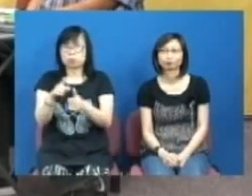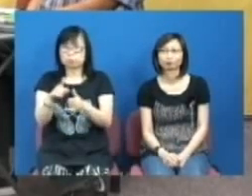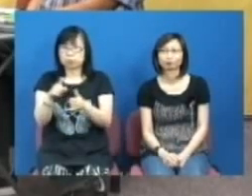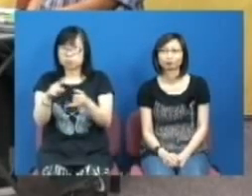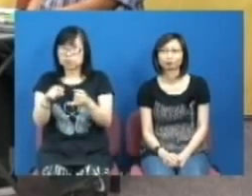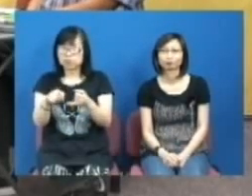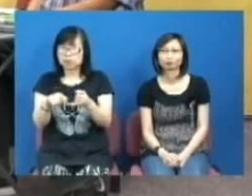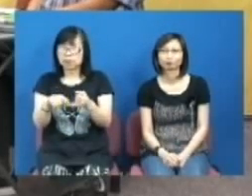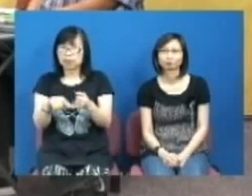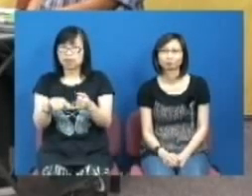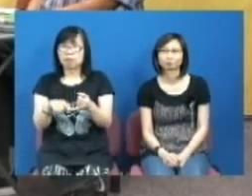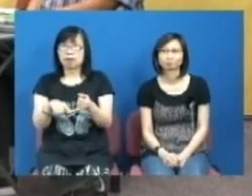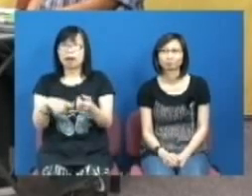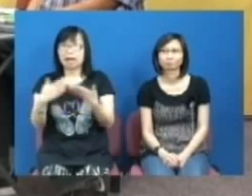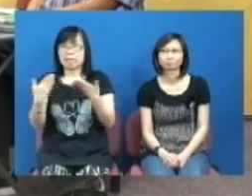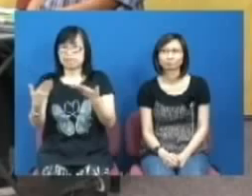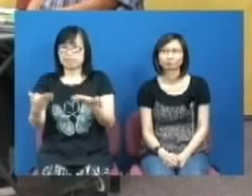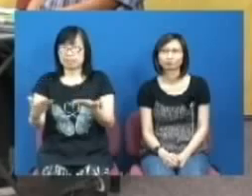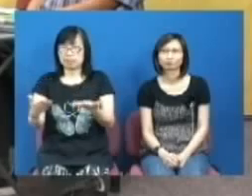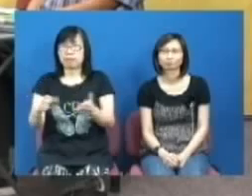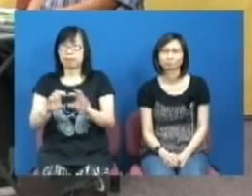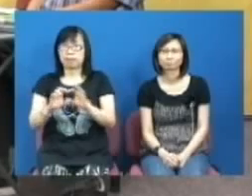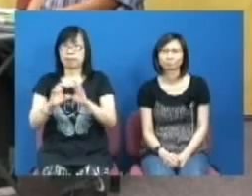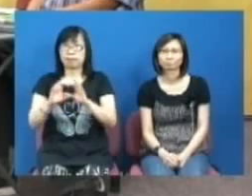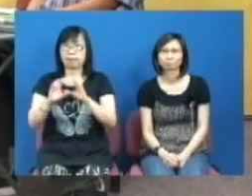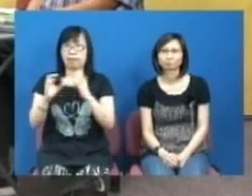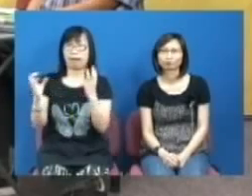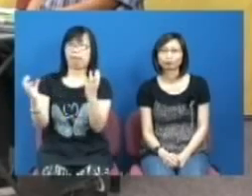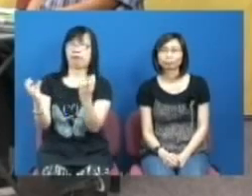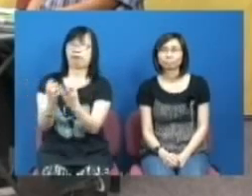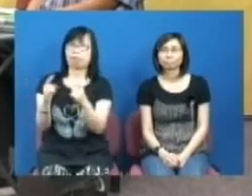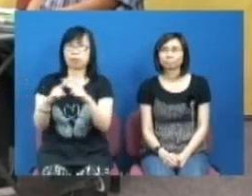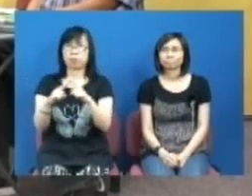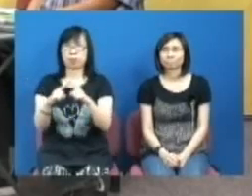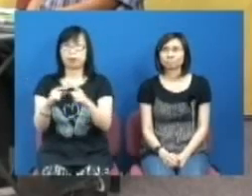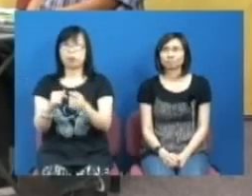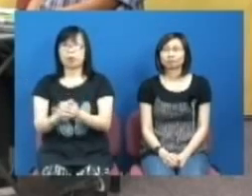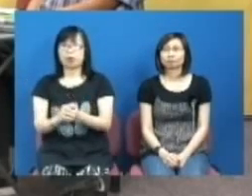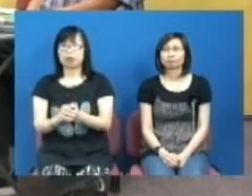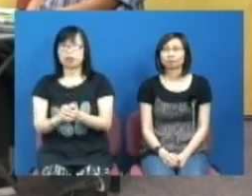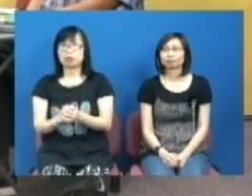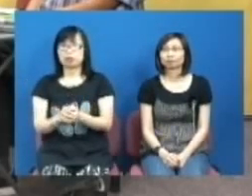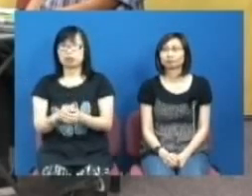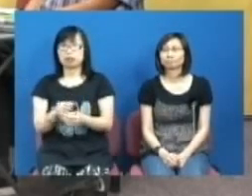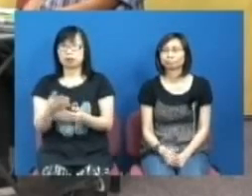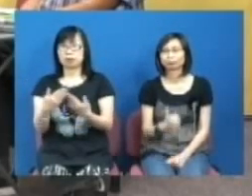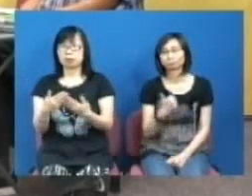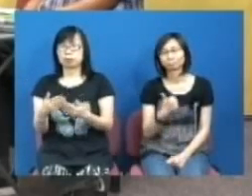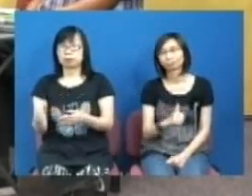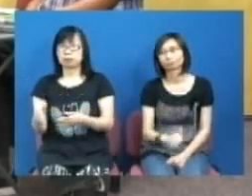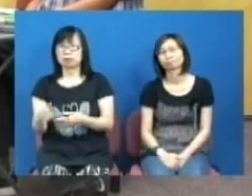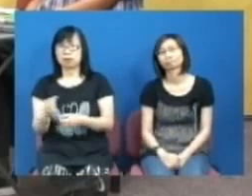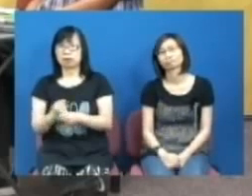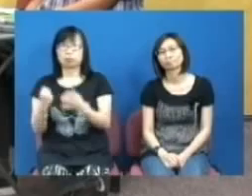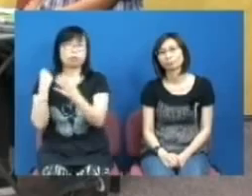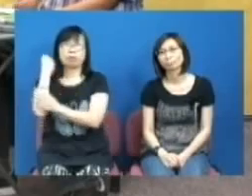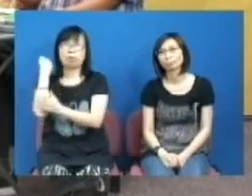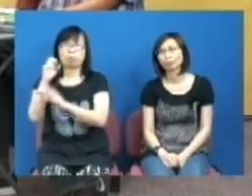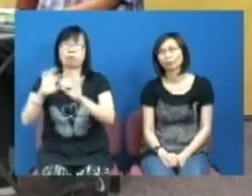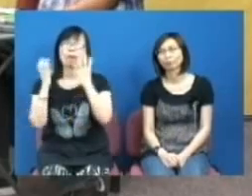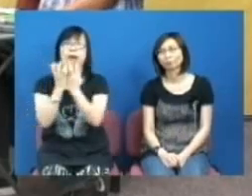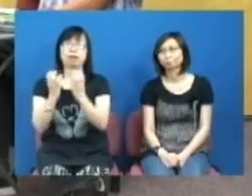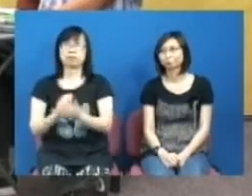是這一班人的一個忠實反對派，不過他說我做忠實反對派都不行，